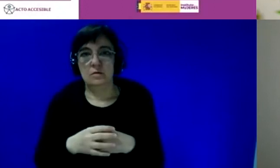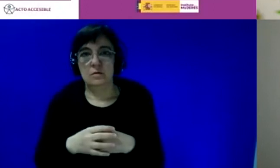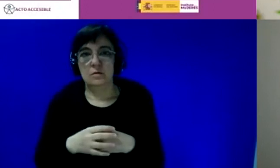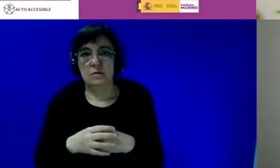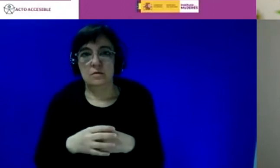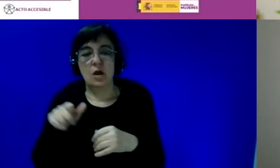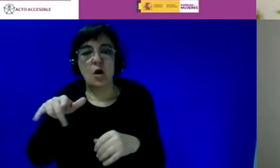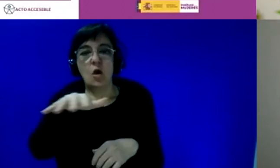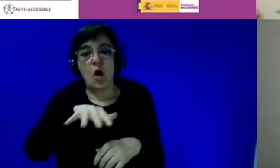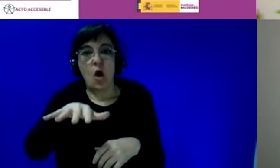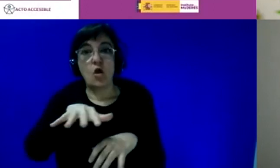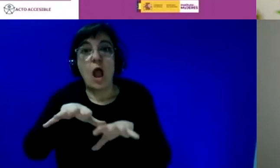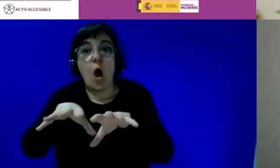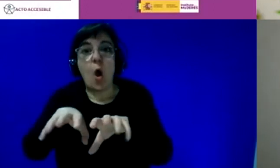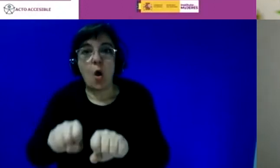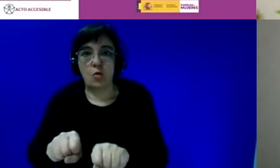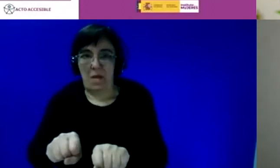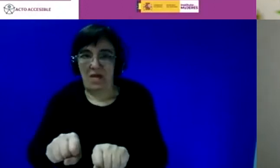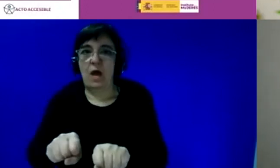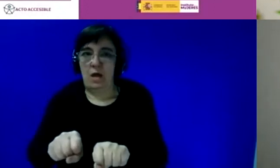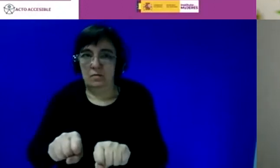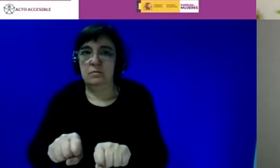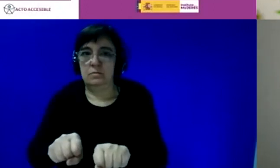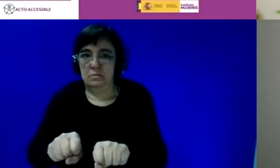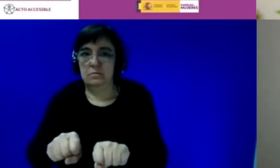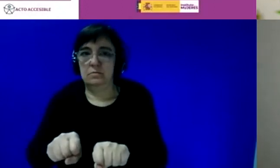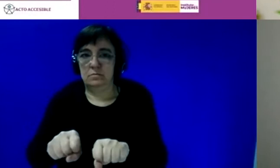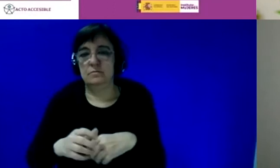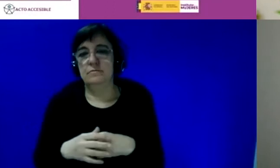сказали, що ніби завтра буде зелений коридор, і тепер нам треба